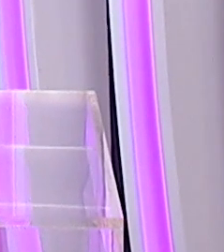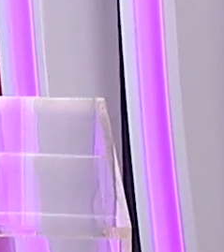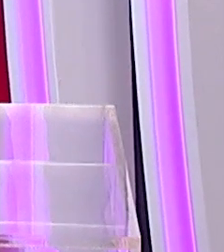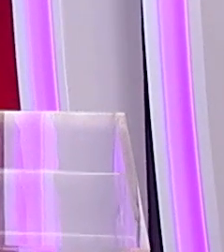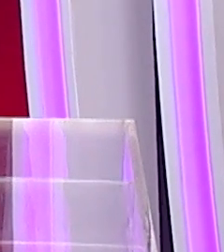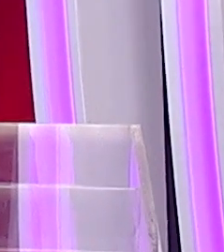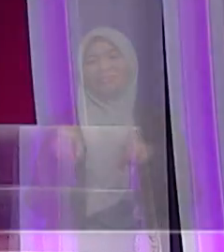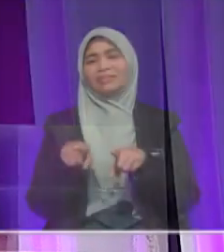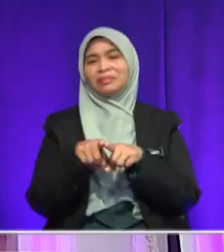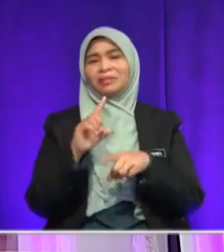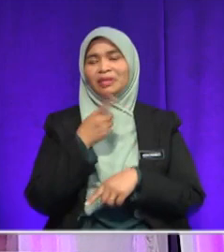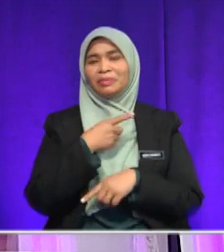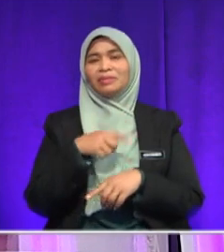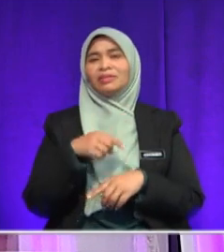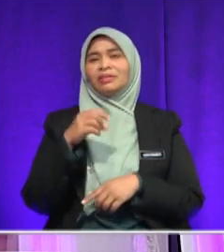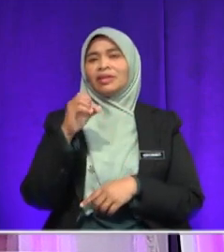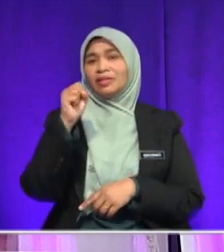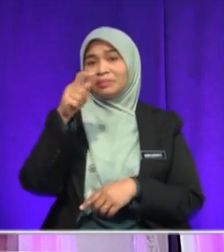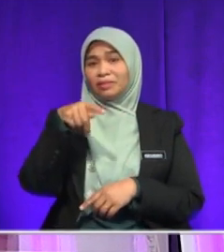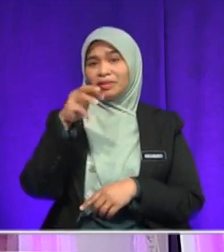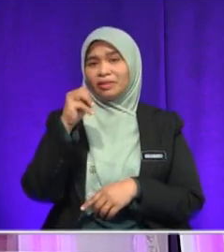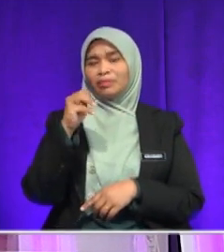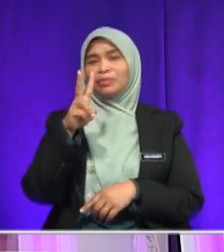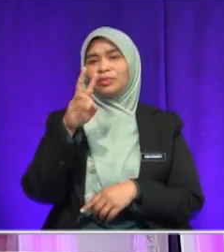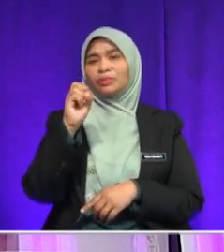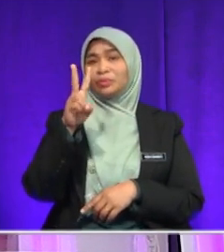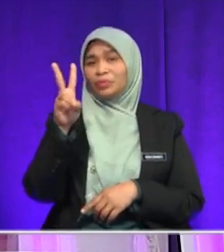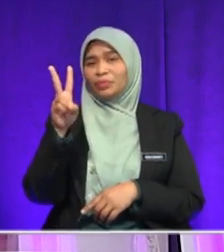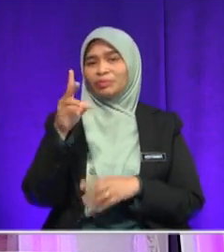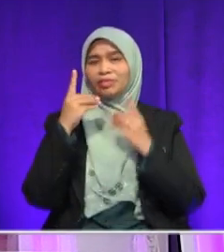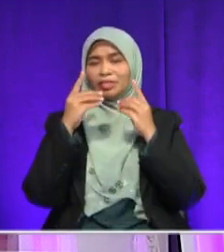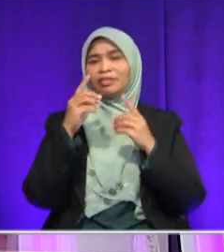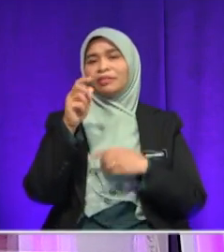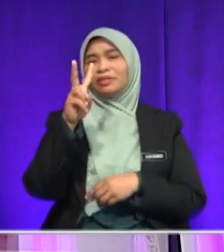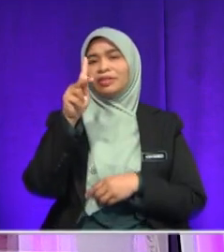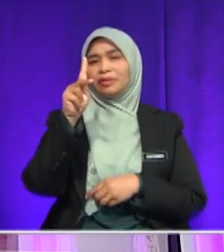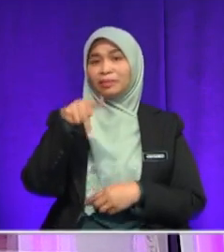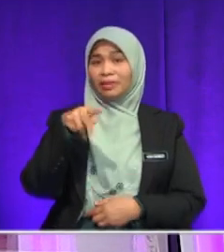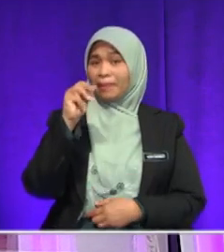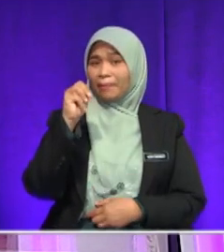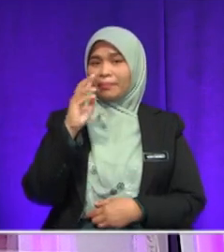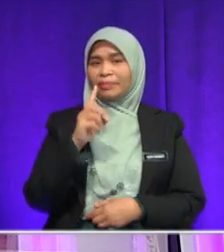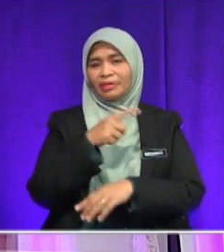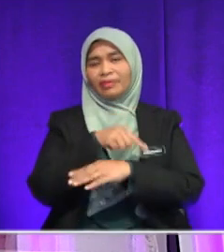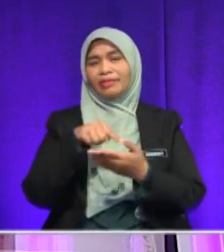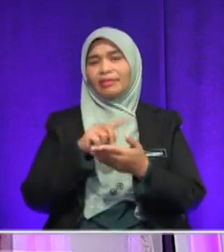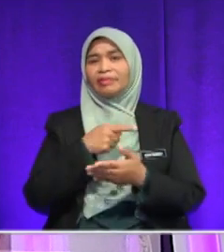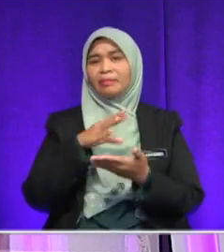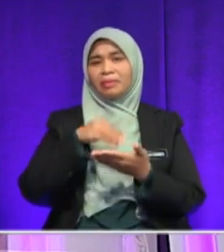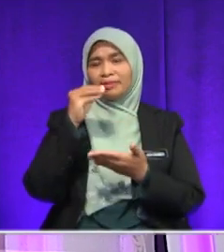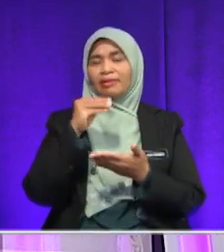Kembali bersama kami di Sukses SPM 2022 di DidikTV KPM. Hari ini kita sedang belajar mengenai mata